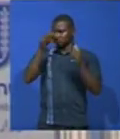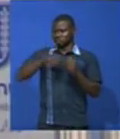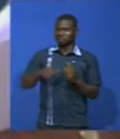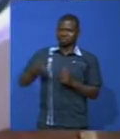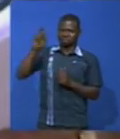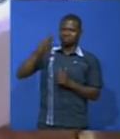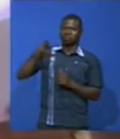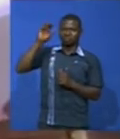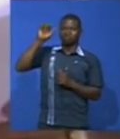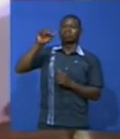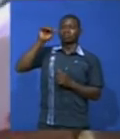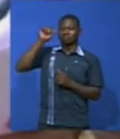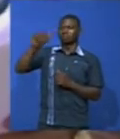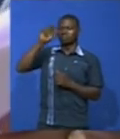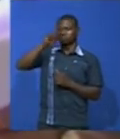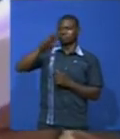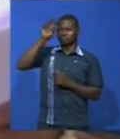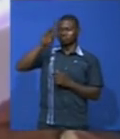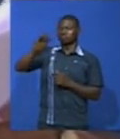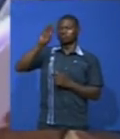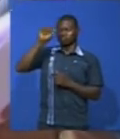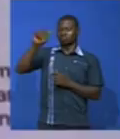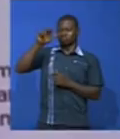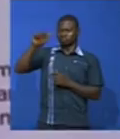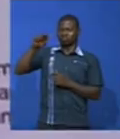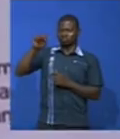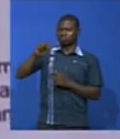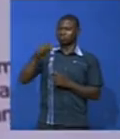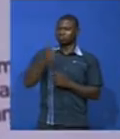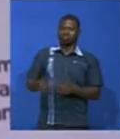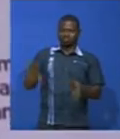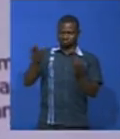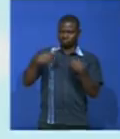partie, mais Kigali a fait savoir qu'elle ne prendrait pas part au plan du Premier ministre.